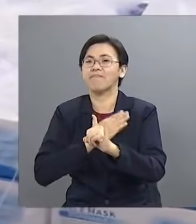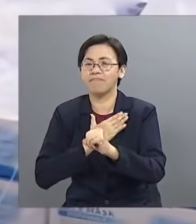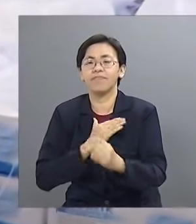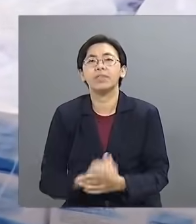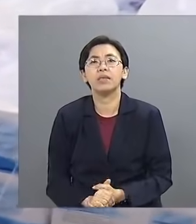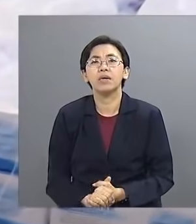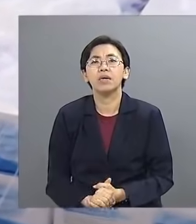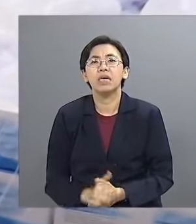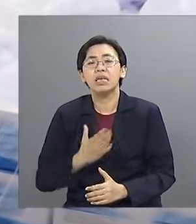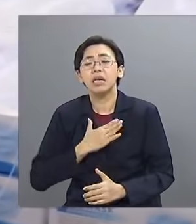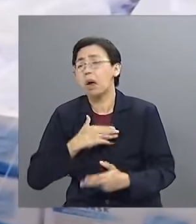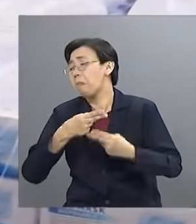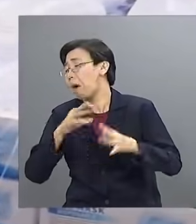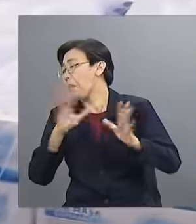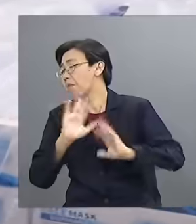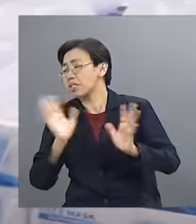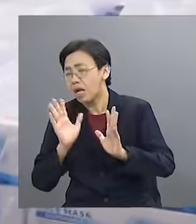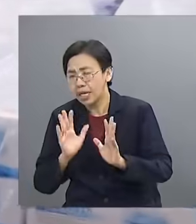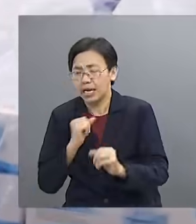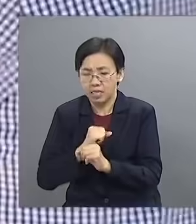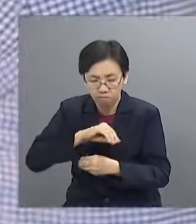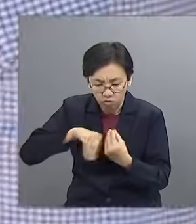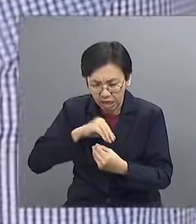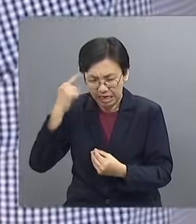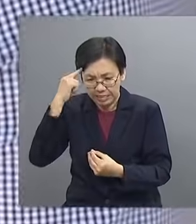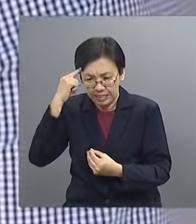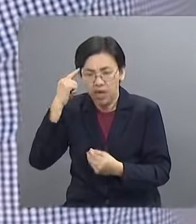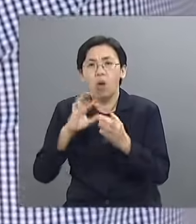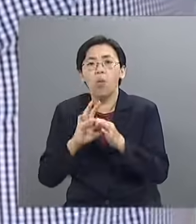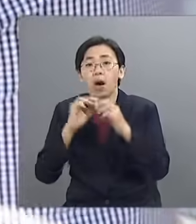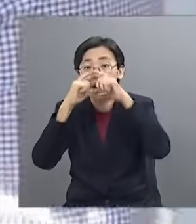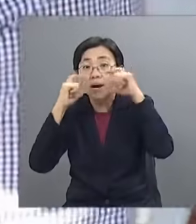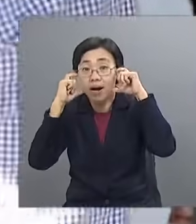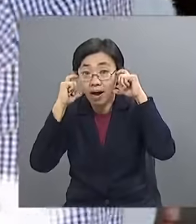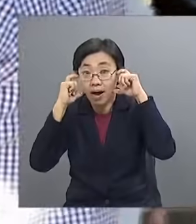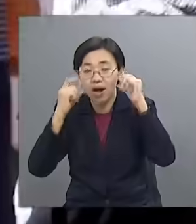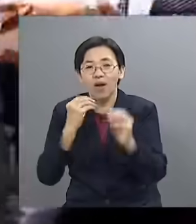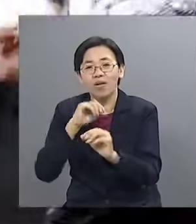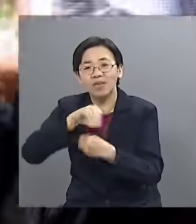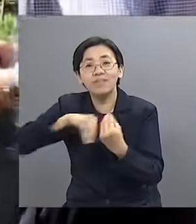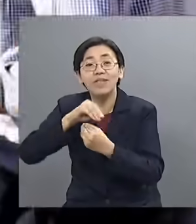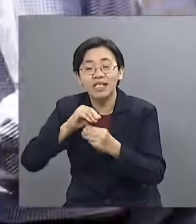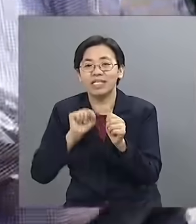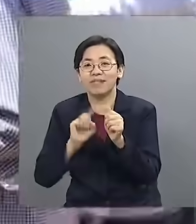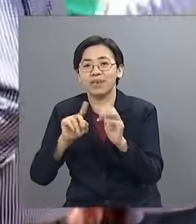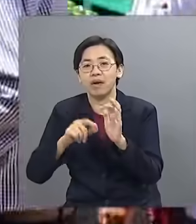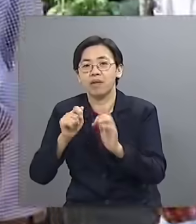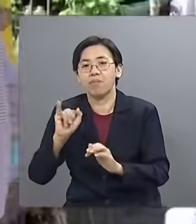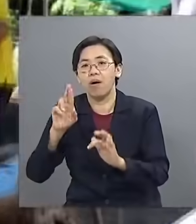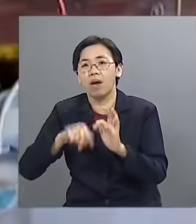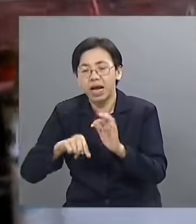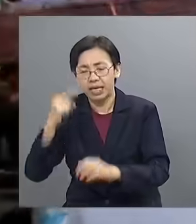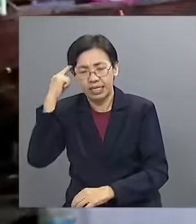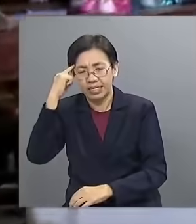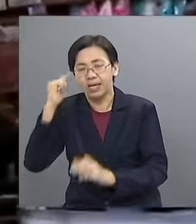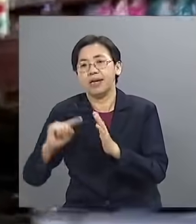นิ่งนอนใจผู้ประกอบการที่เป็นผู้ประกอบการอยู่ในอำเภอบ่อไร่ก็จำเป็นจะต้องสั่งแล้วก็เริ่มปฏิบัติช่วยหน่วย